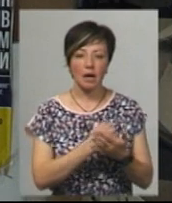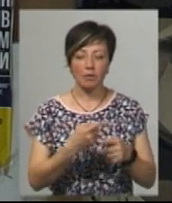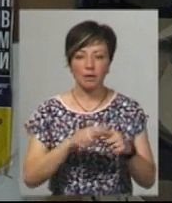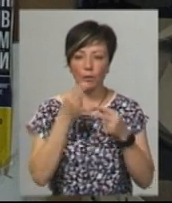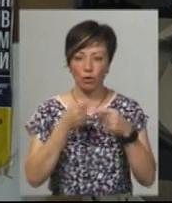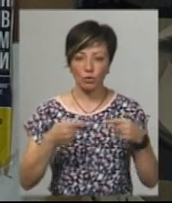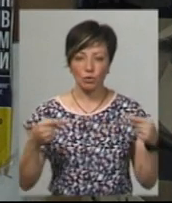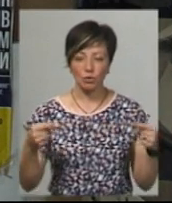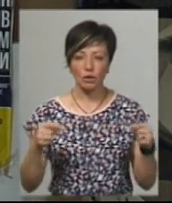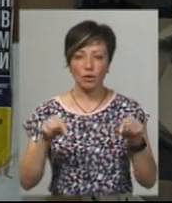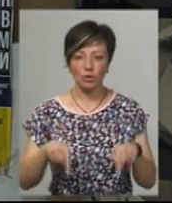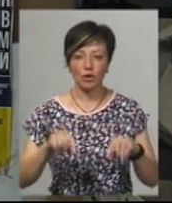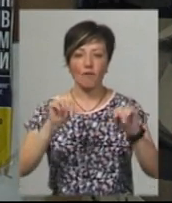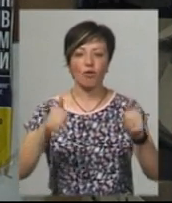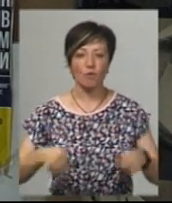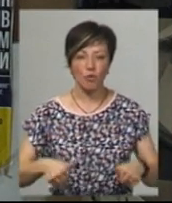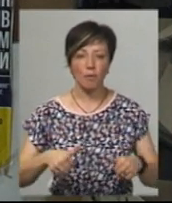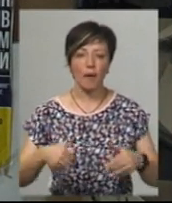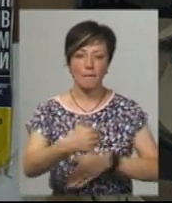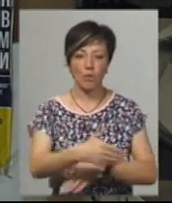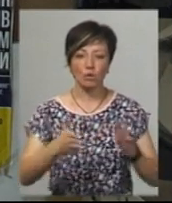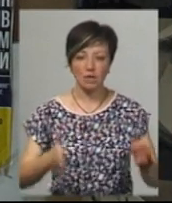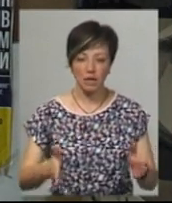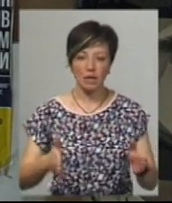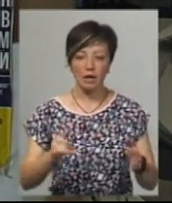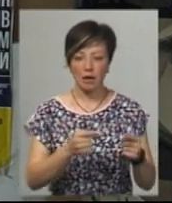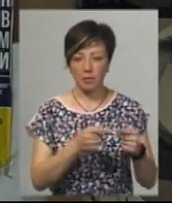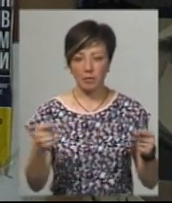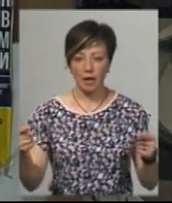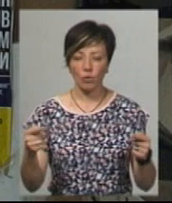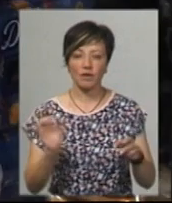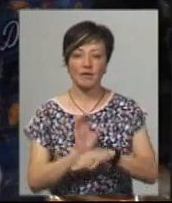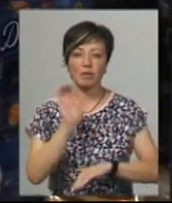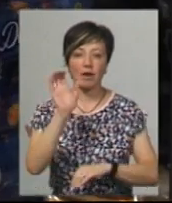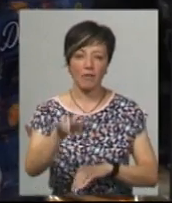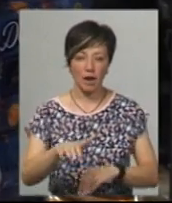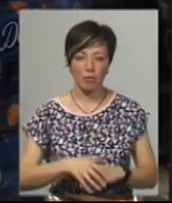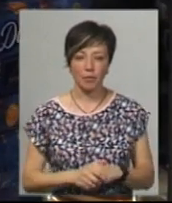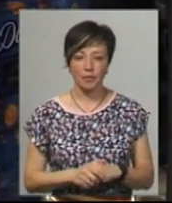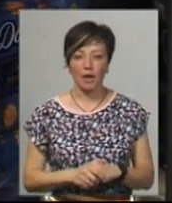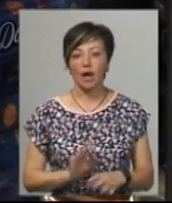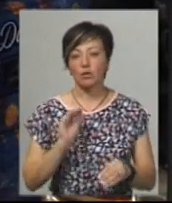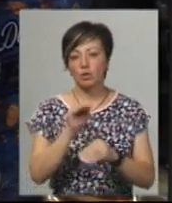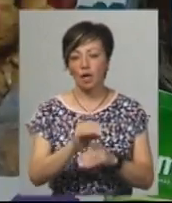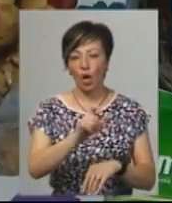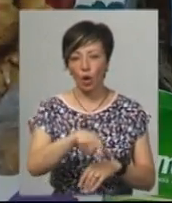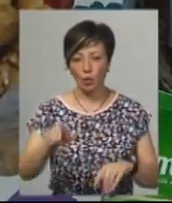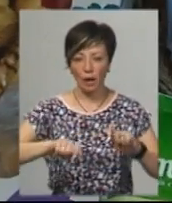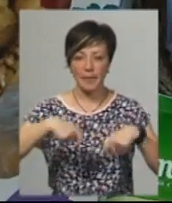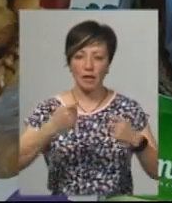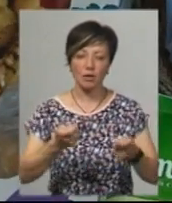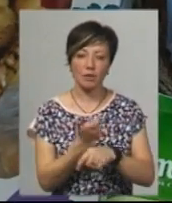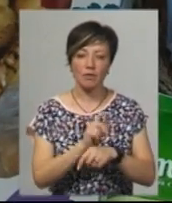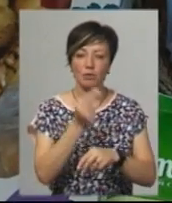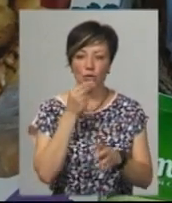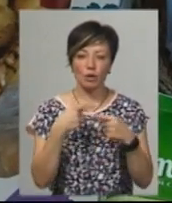продукти, тут формуємо посилки і потім протягом певного періоду відправляємо. Михайло Худзик додає, люди передають переважно